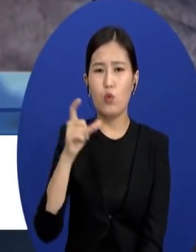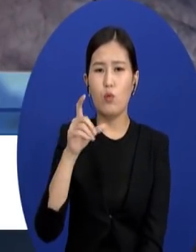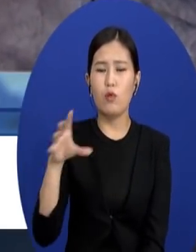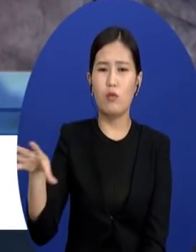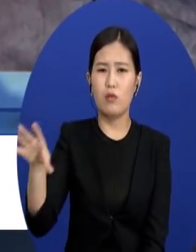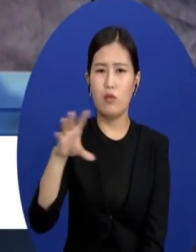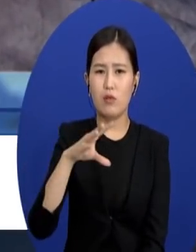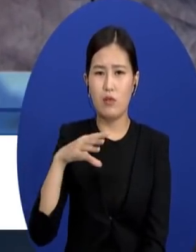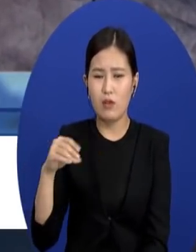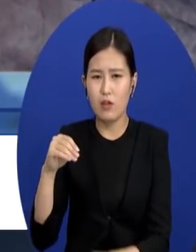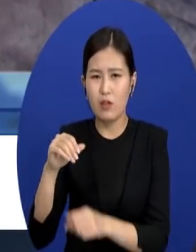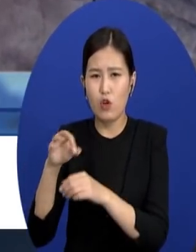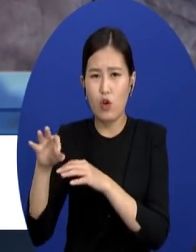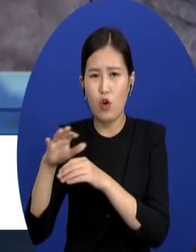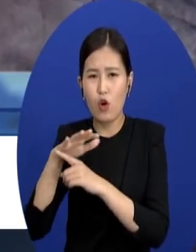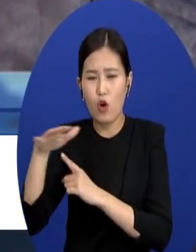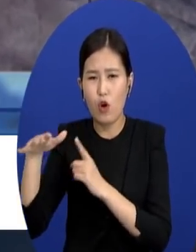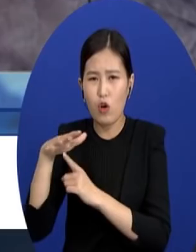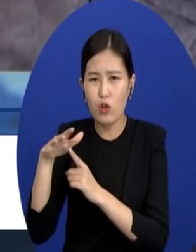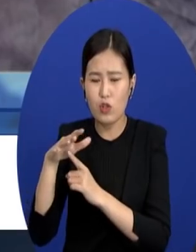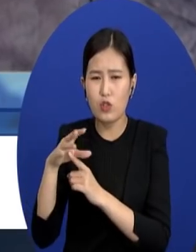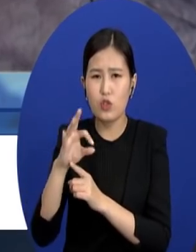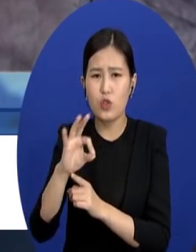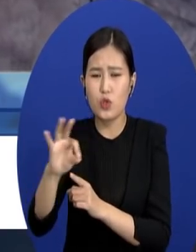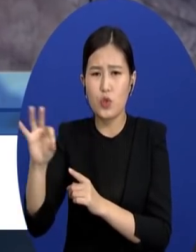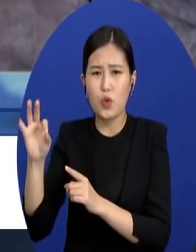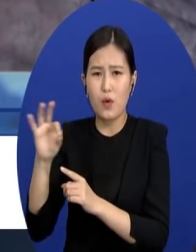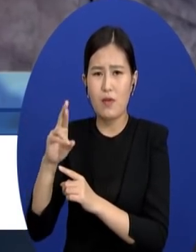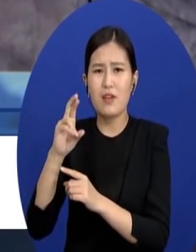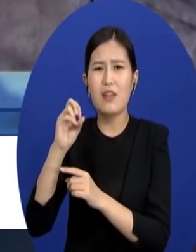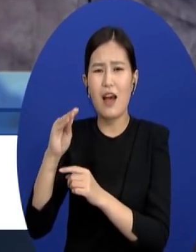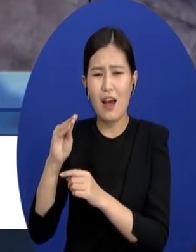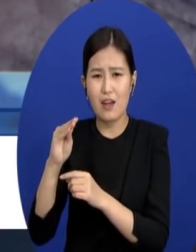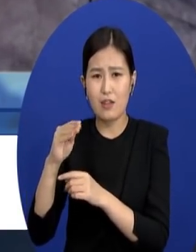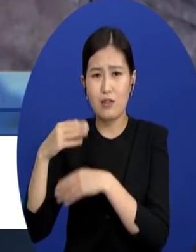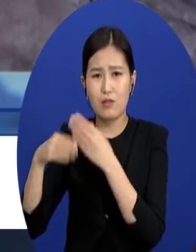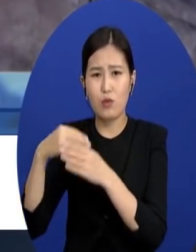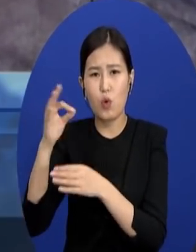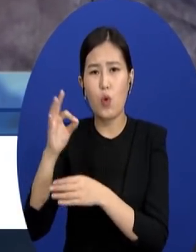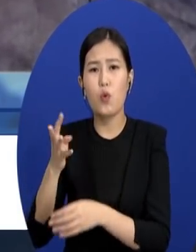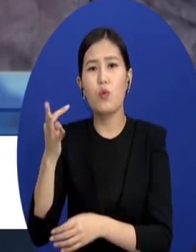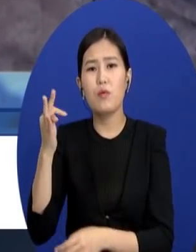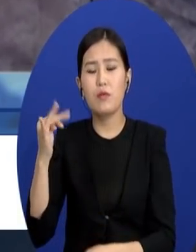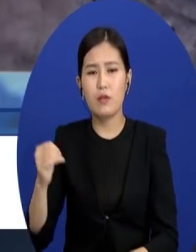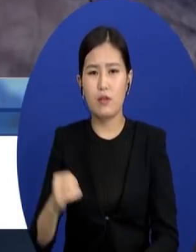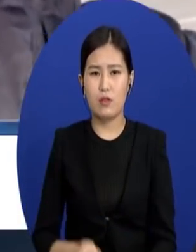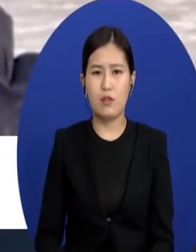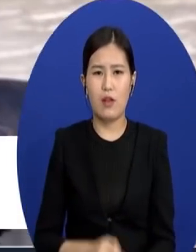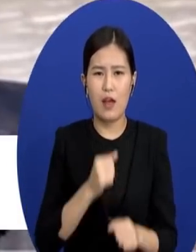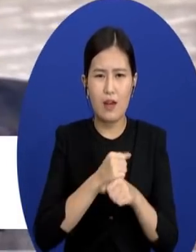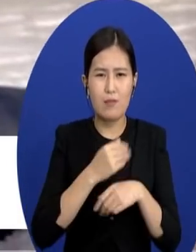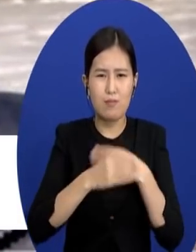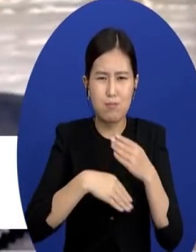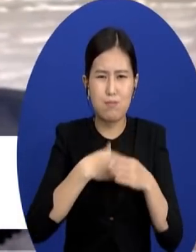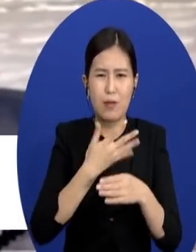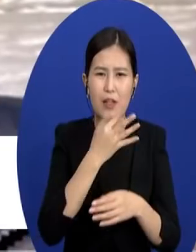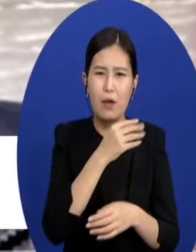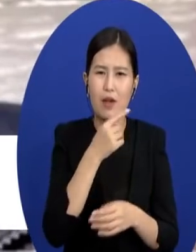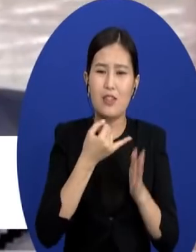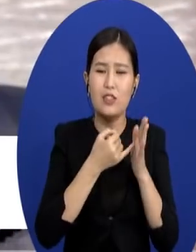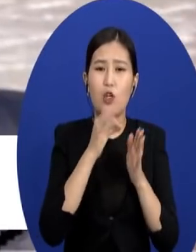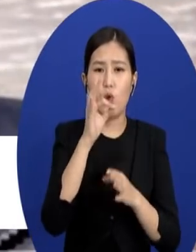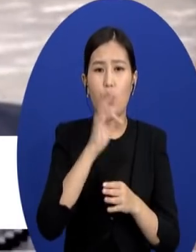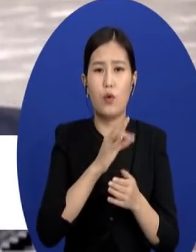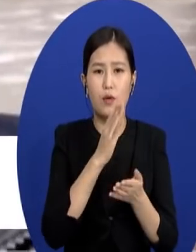бүс болох ажил яг хэдэн хувьтай явж байна гэж үзэх үү? Ер нь бол одоо 50-60% байна. Ягаад гэхээр бид нар